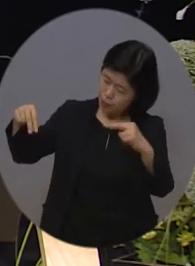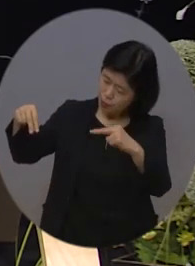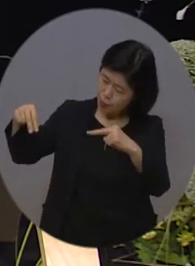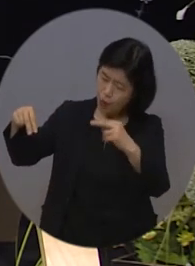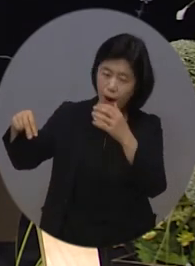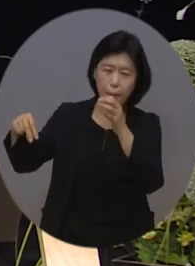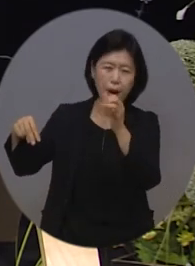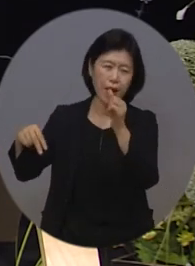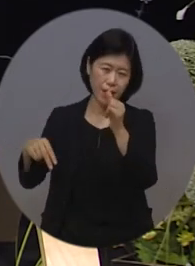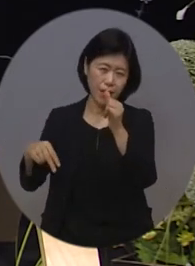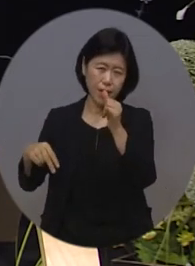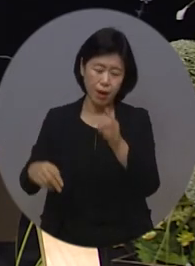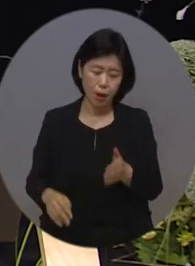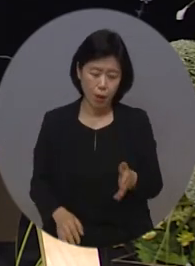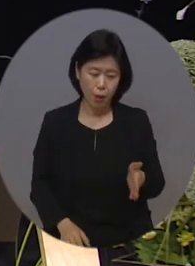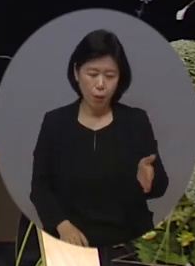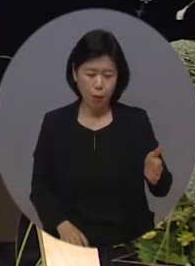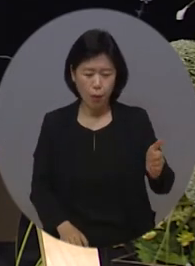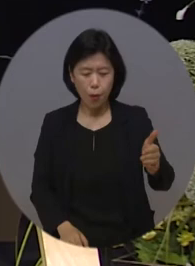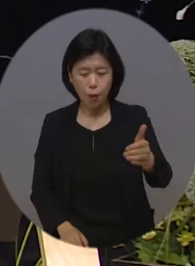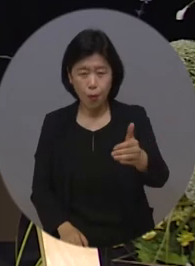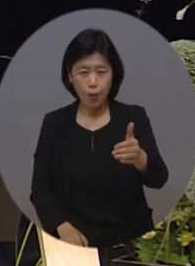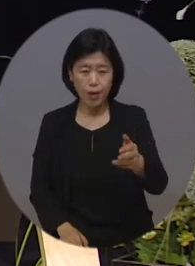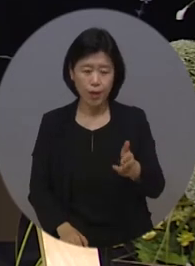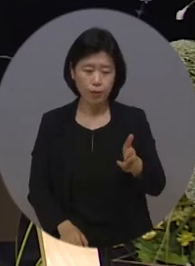있었으면 좋겠습니다.